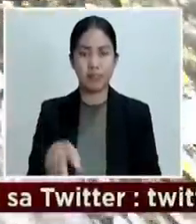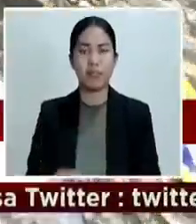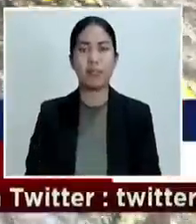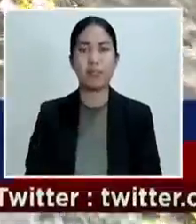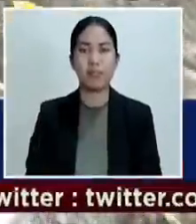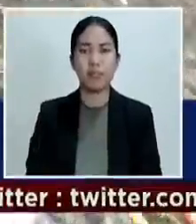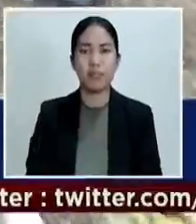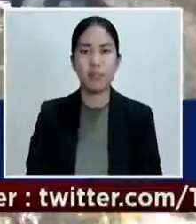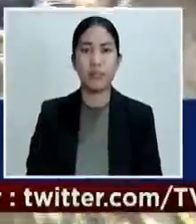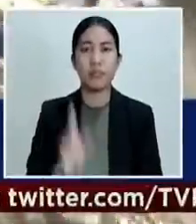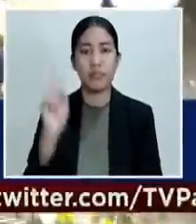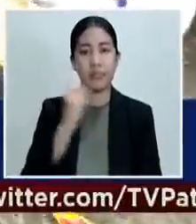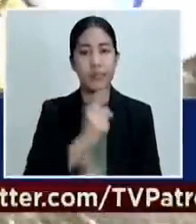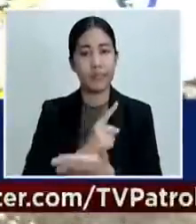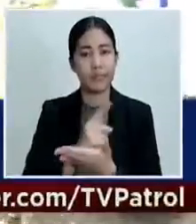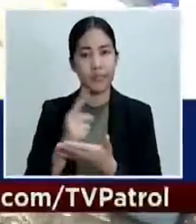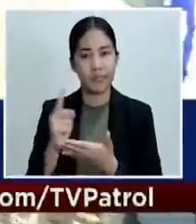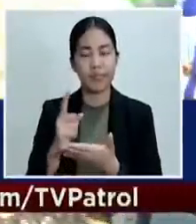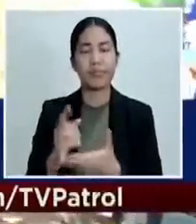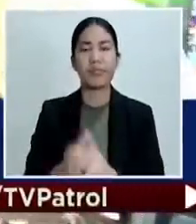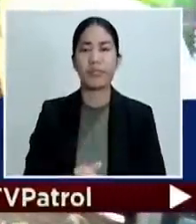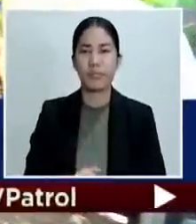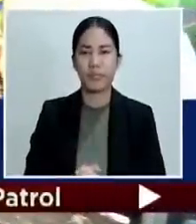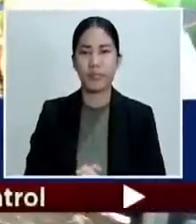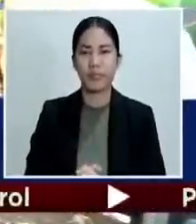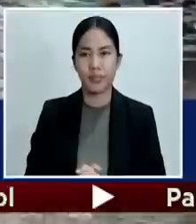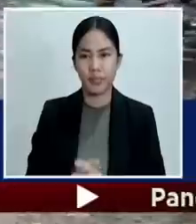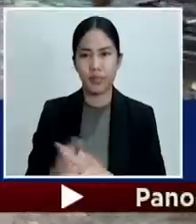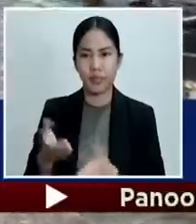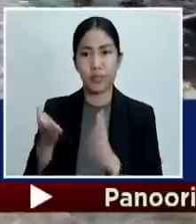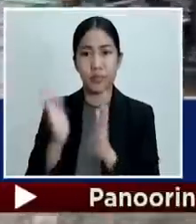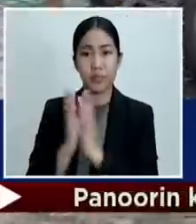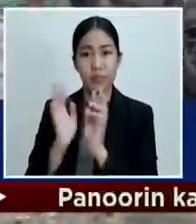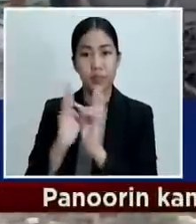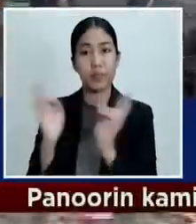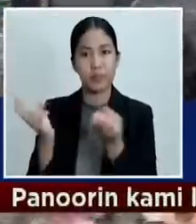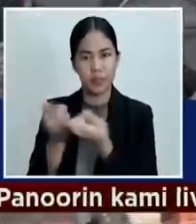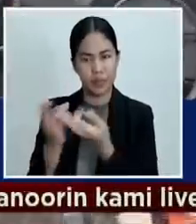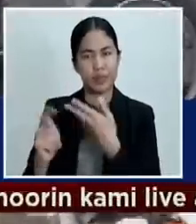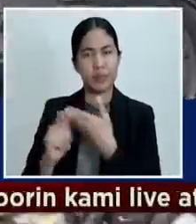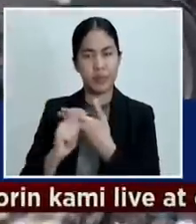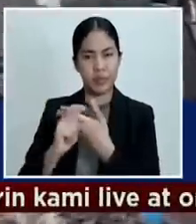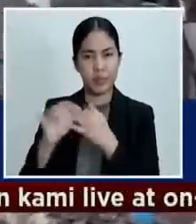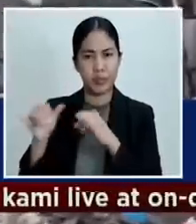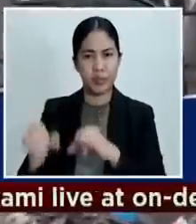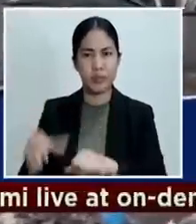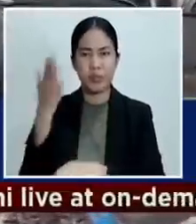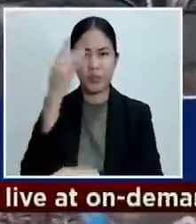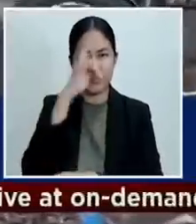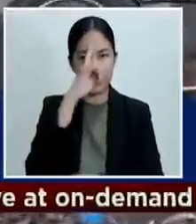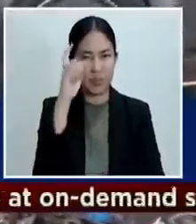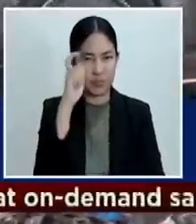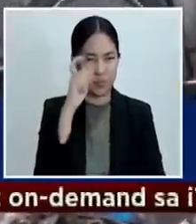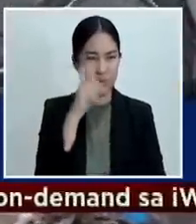Isang linggo nang nakikituloy sa kanilang kaanak ang mag-asawang Noreen at Tom. Hanggang dibdib na kasi ang baha sa tinitirhan nila sa barangay